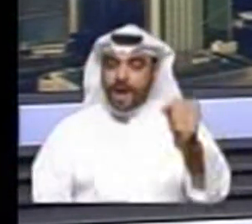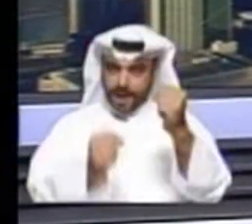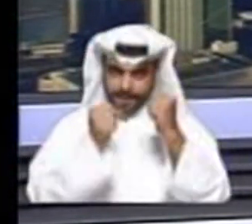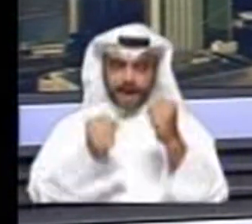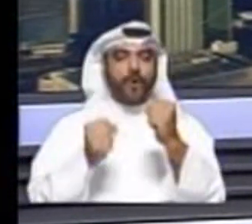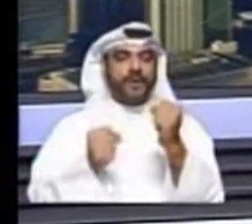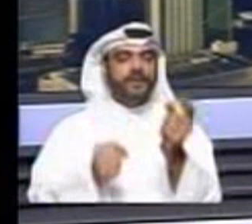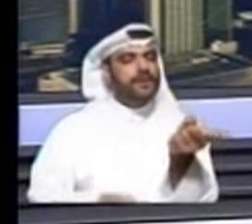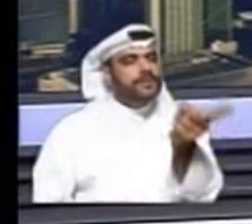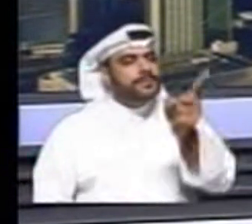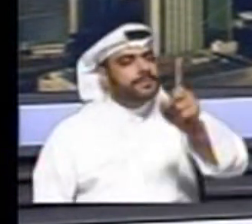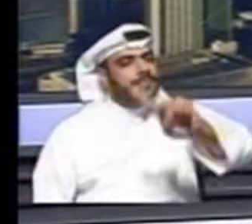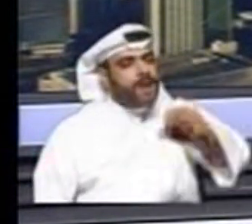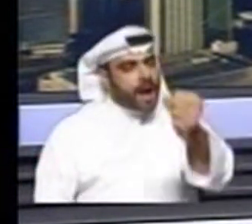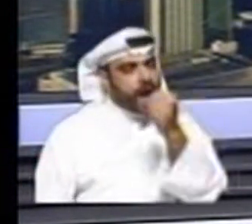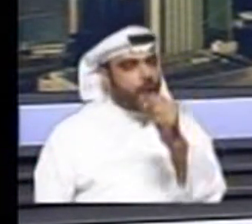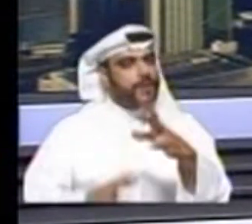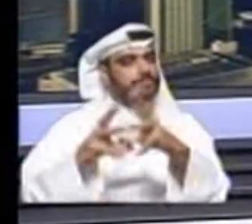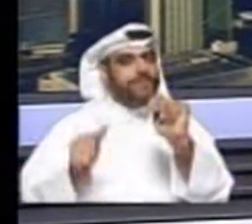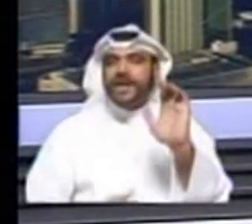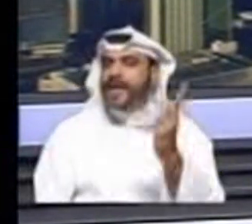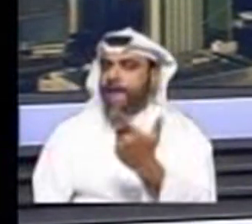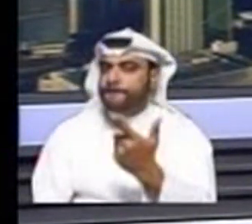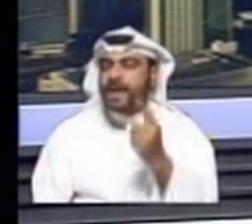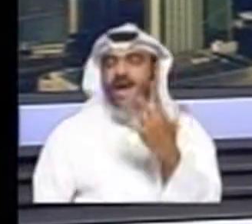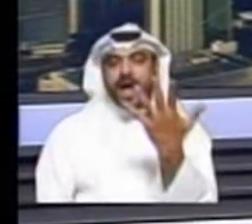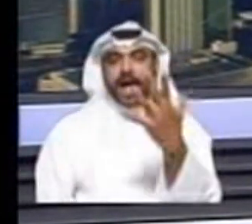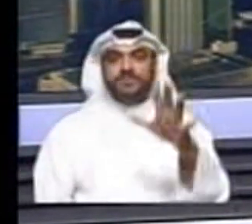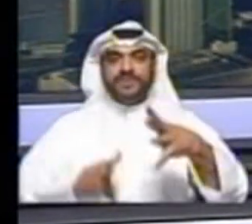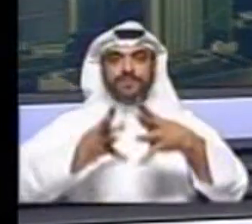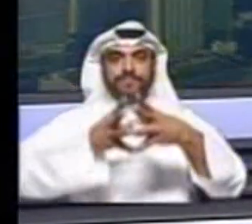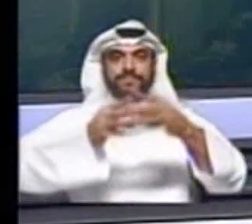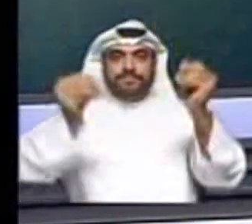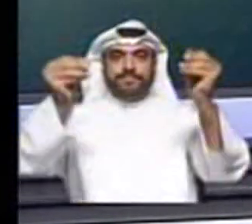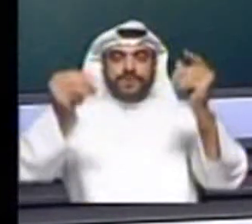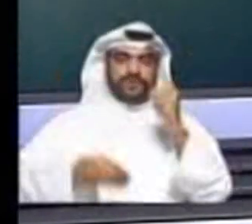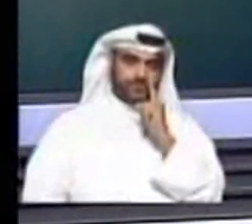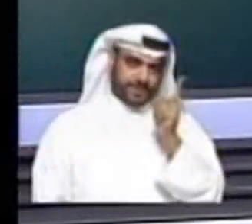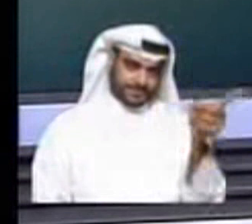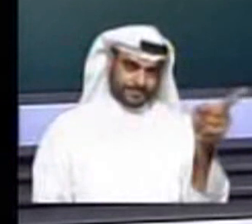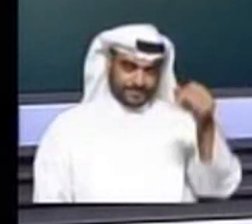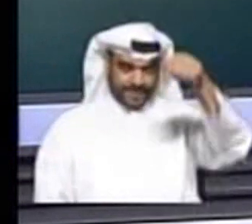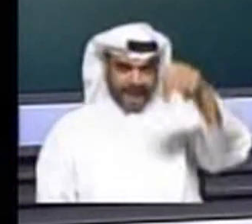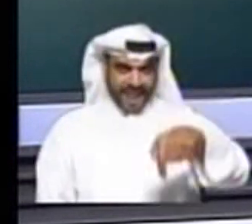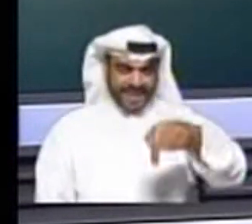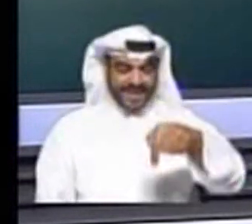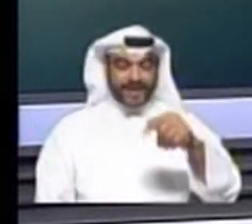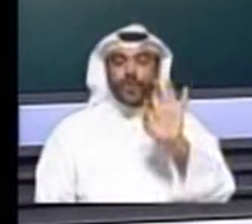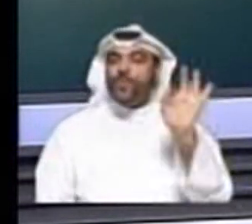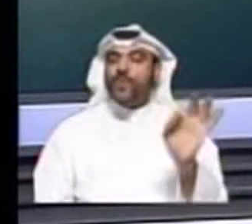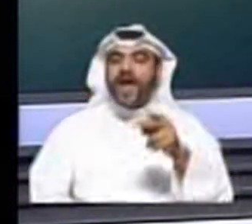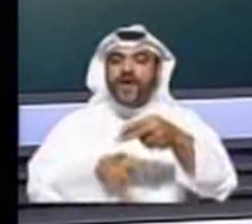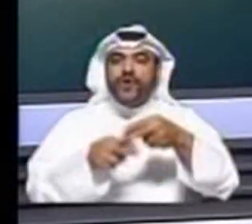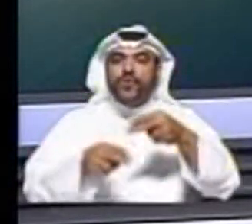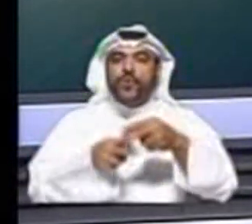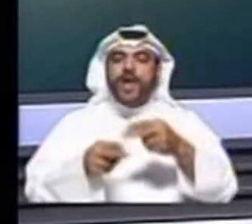يوم الغد ومستمره حتى يوم الثلاثاء، راح نوافيكم في تفاصيل اكثر عنها خلال النشره. الاجواء الحاليه في مدينه الكويت اجواء غائمه